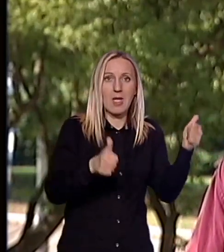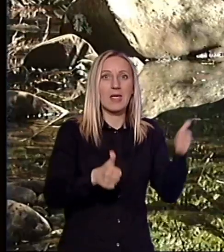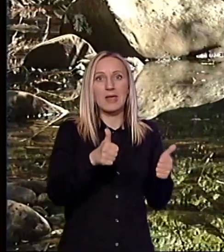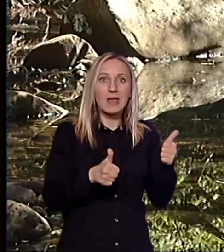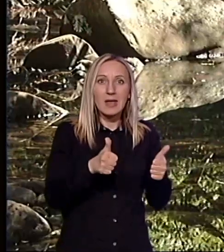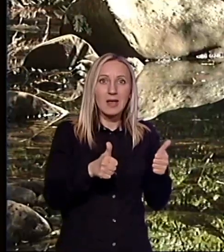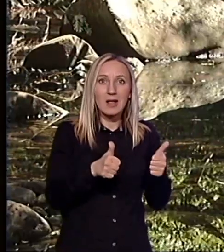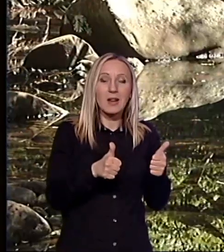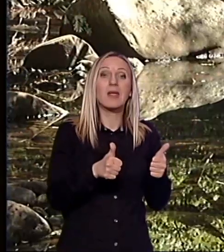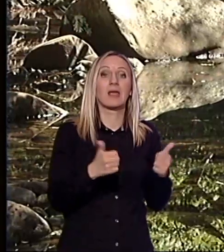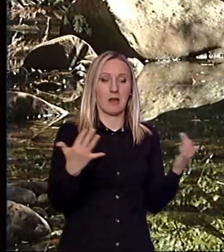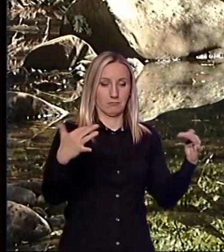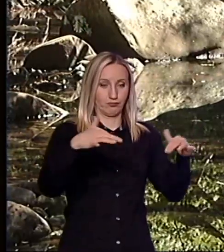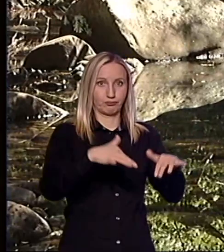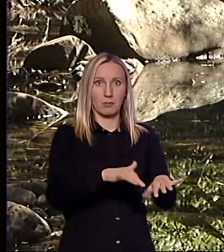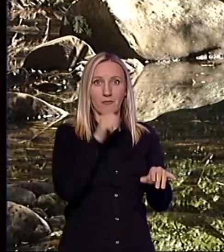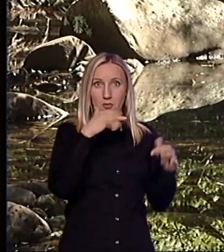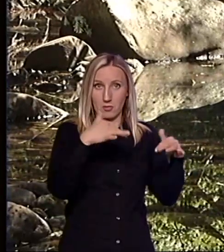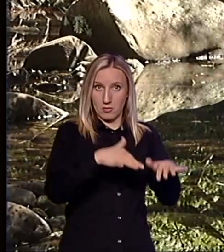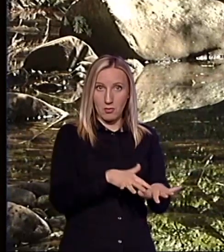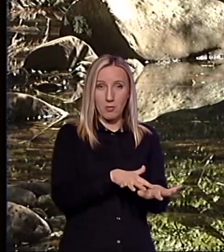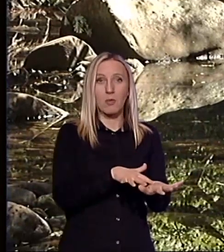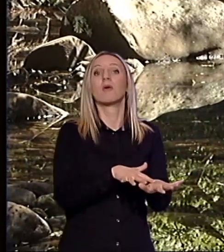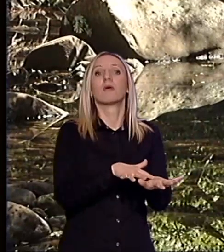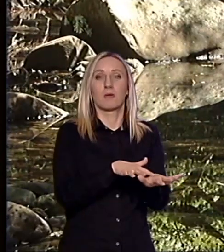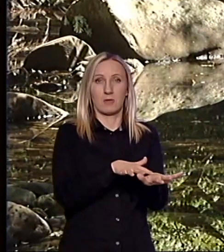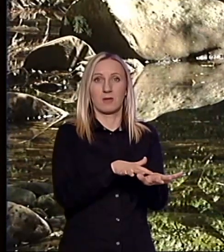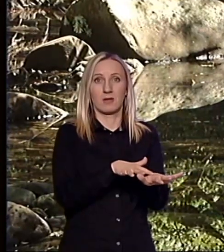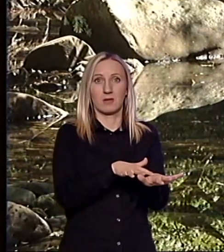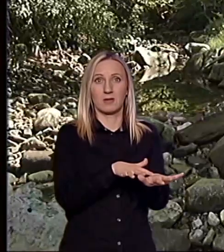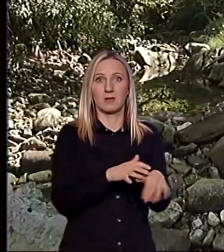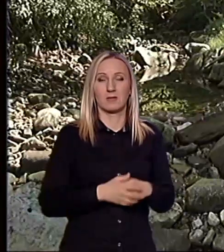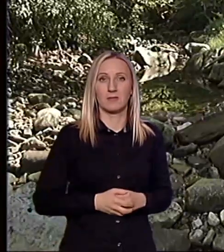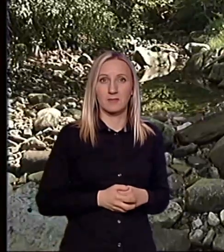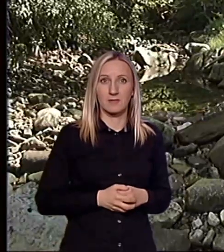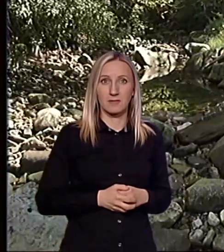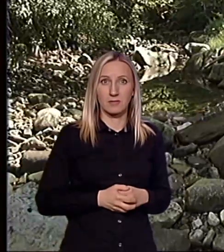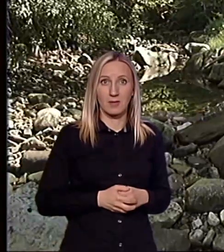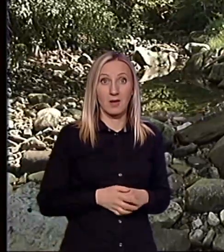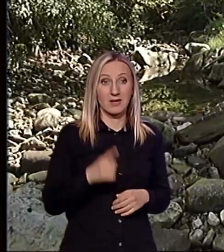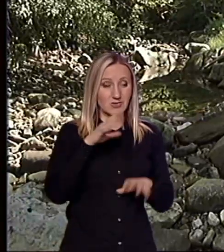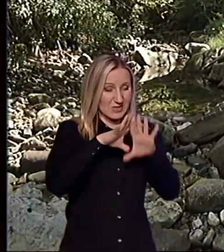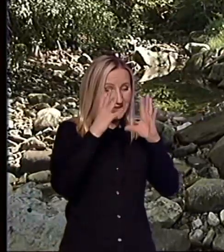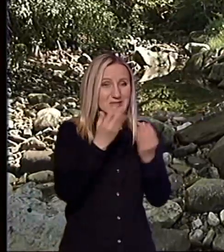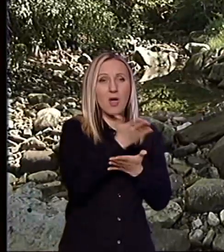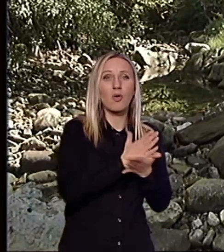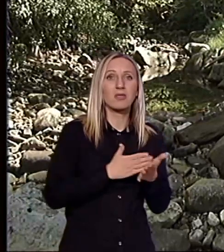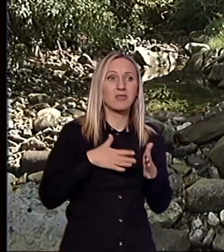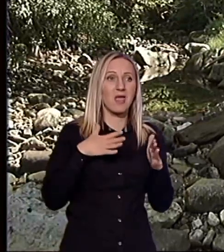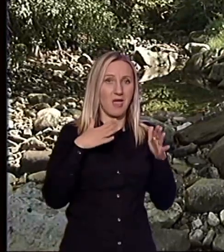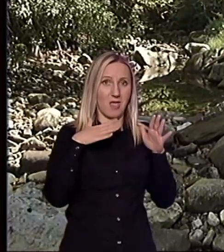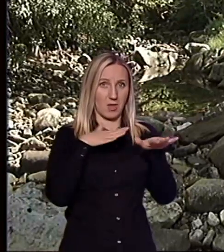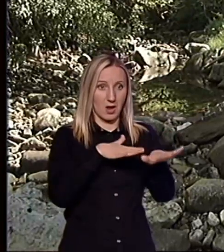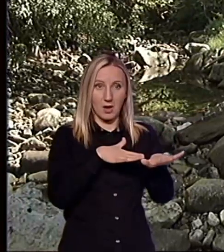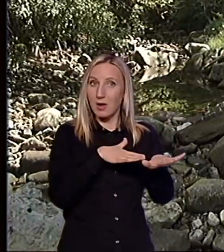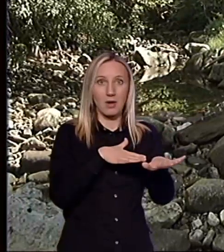iz reke ide ka zemljištu. Na taj način dolazi do toga da se čitave deonice ostaju bez